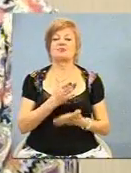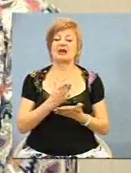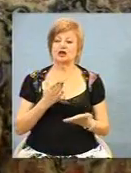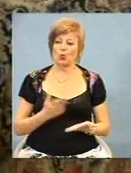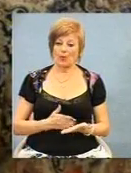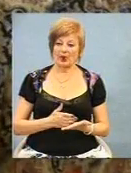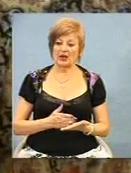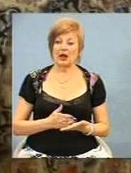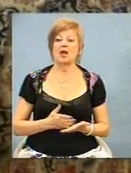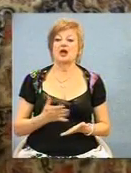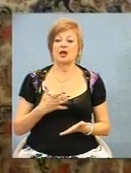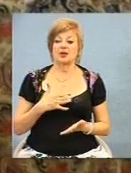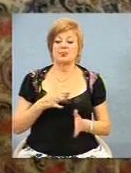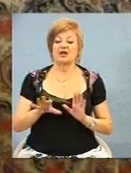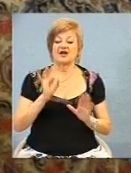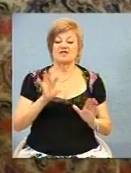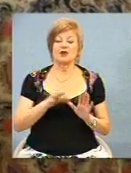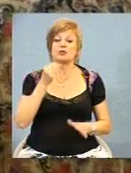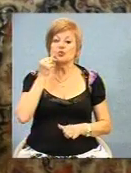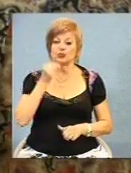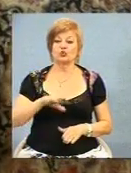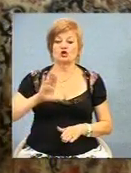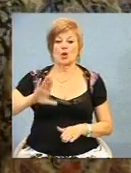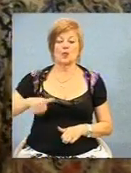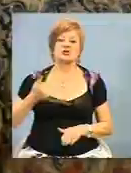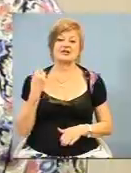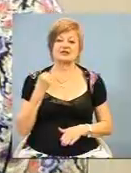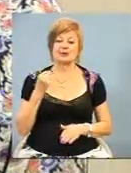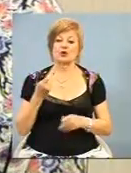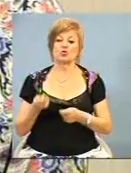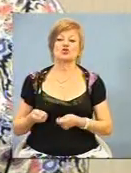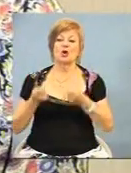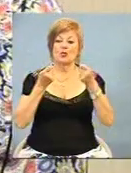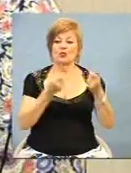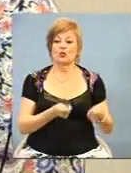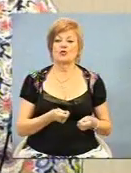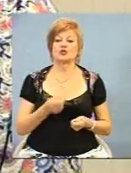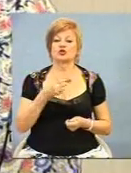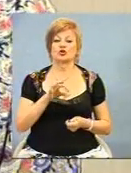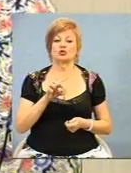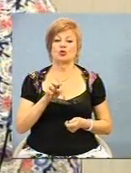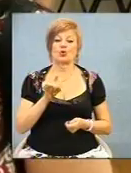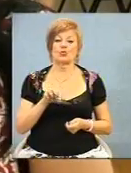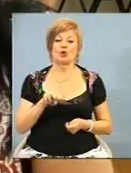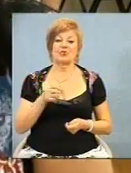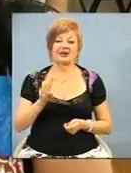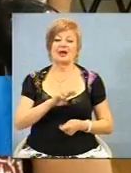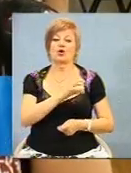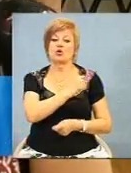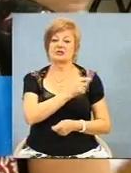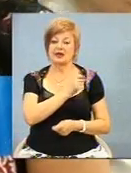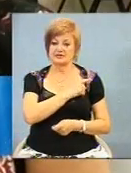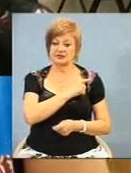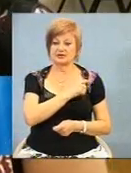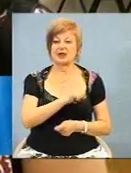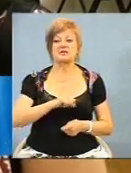Мелітополя. І ми оберемо найкраще. Після Запоріжжя вона мандрує до Добропілля, з Добропілля – до Одеси. Дуже цікаво, бо